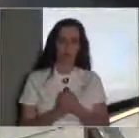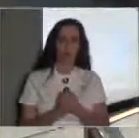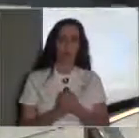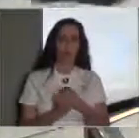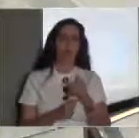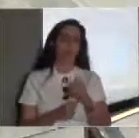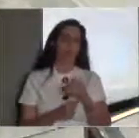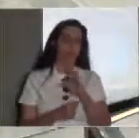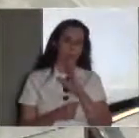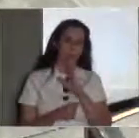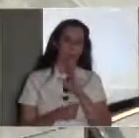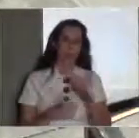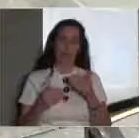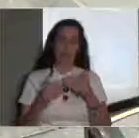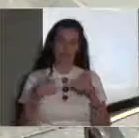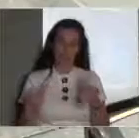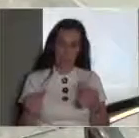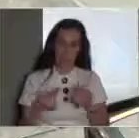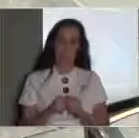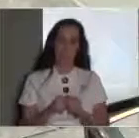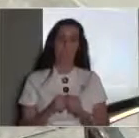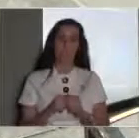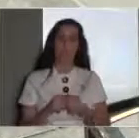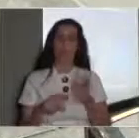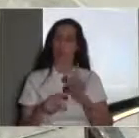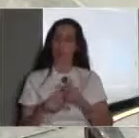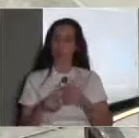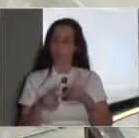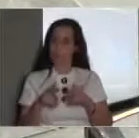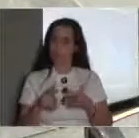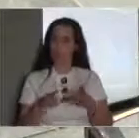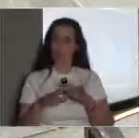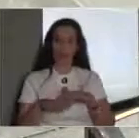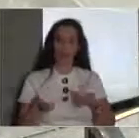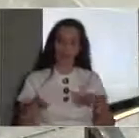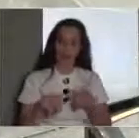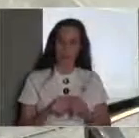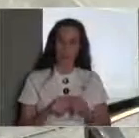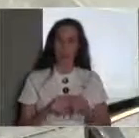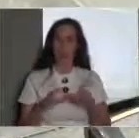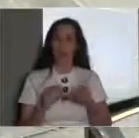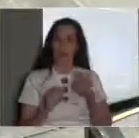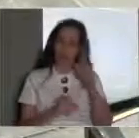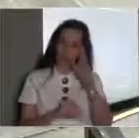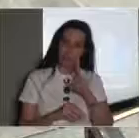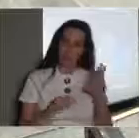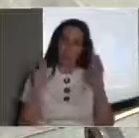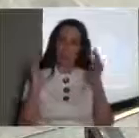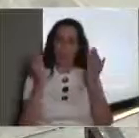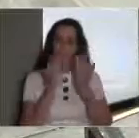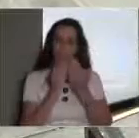את בעיית הנכים, חולי הסרטן, הילדים עם האפילפסיה